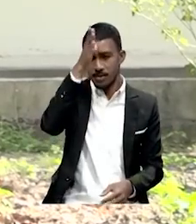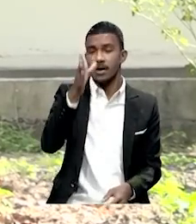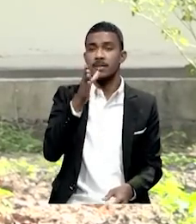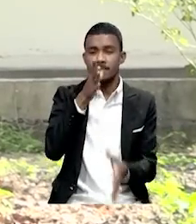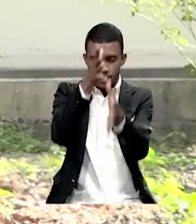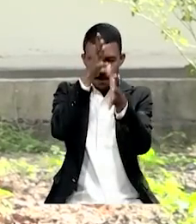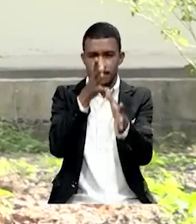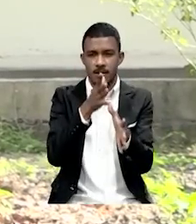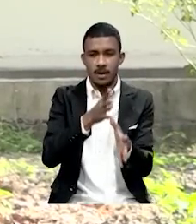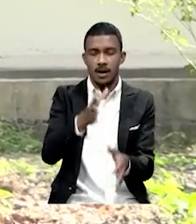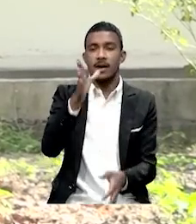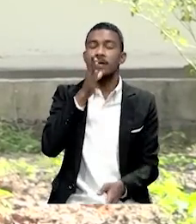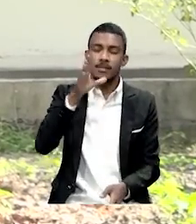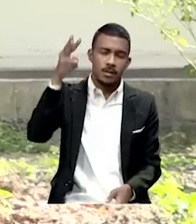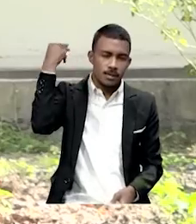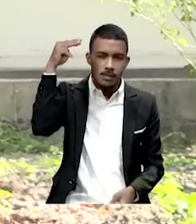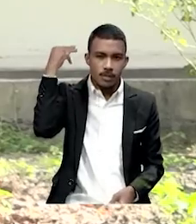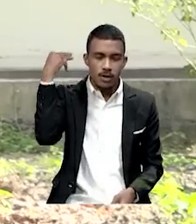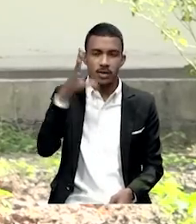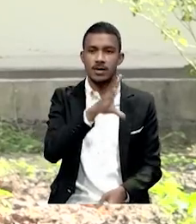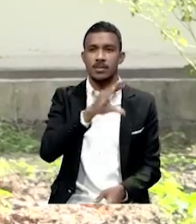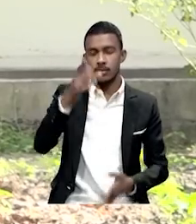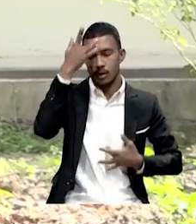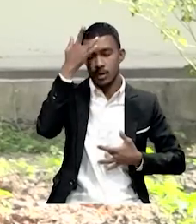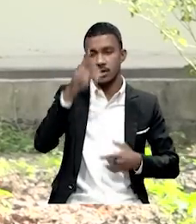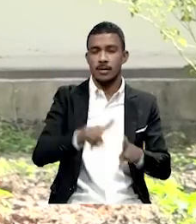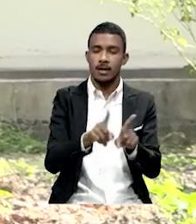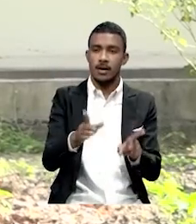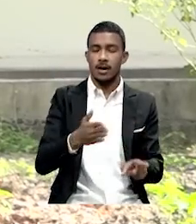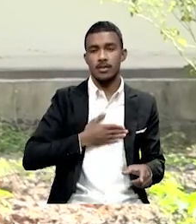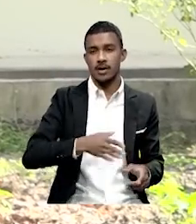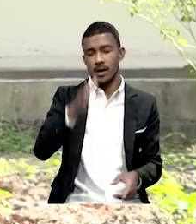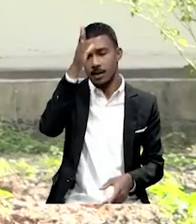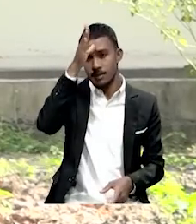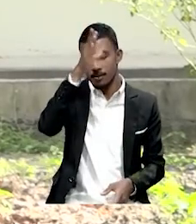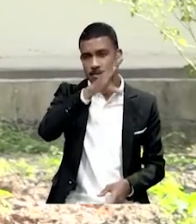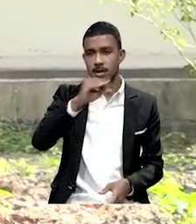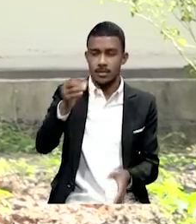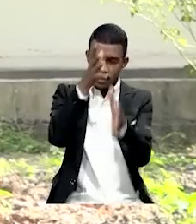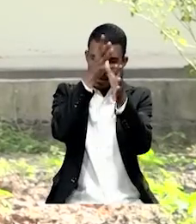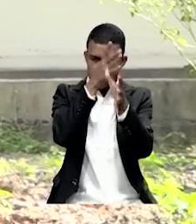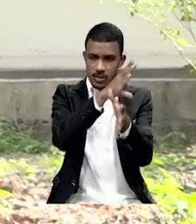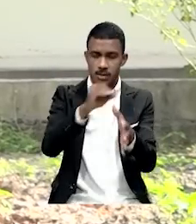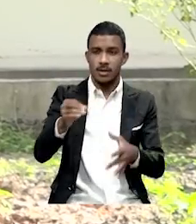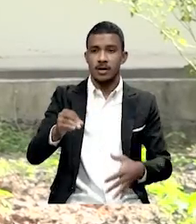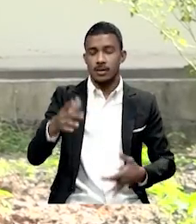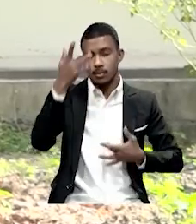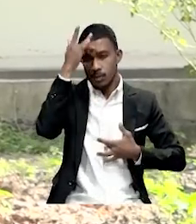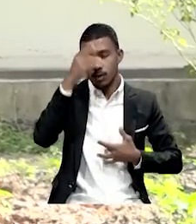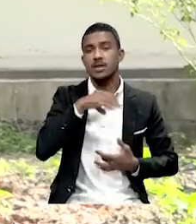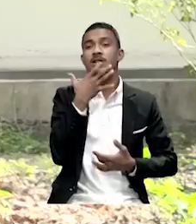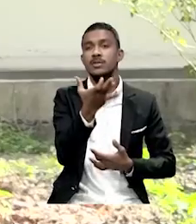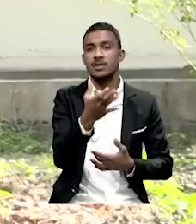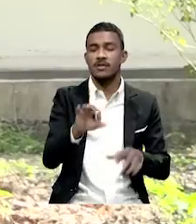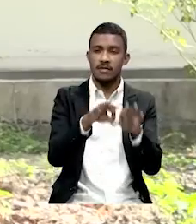mah ane moras mental hanya pa moras ansa katua sih ane moras asma tang. Si family ini sih mat melos